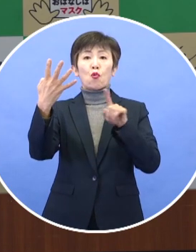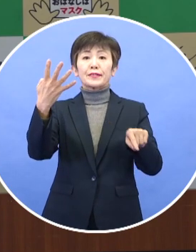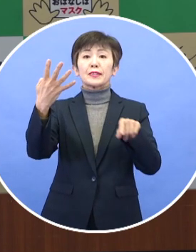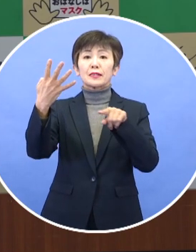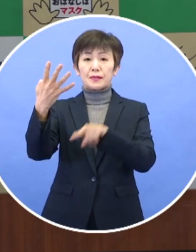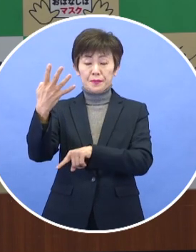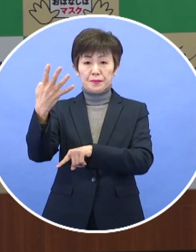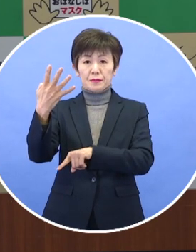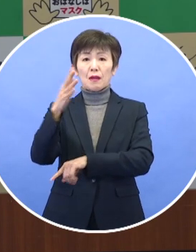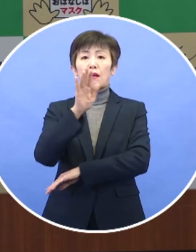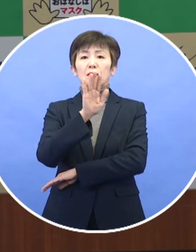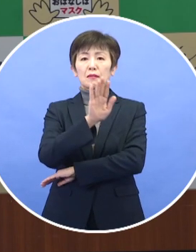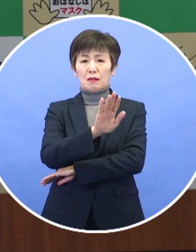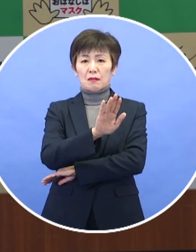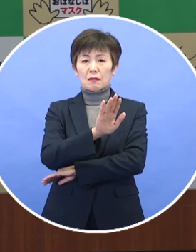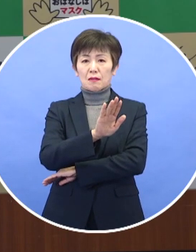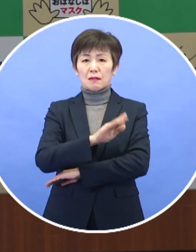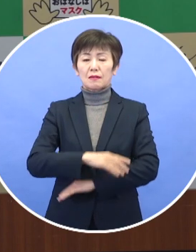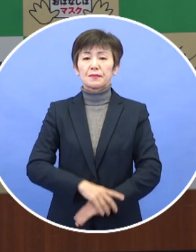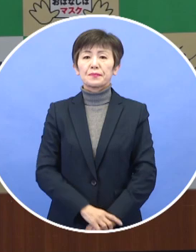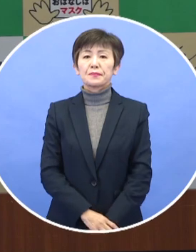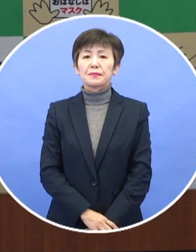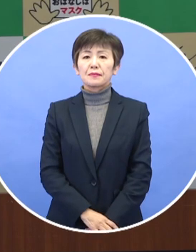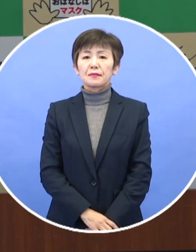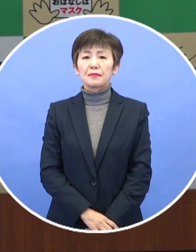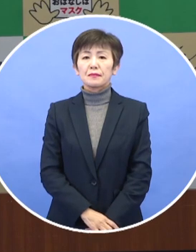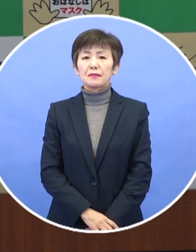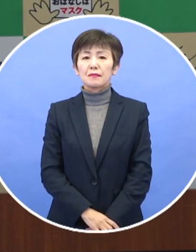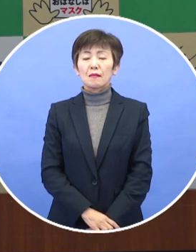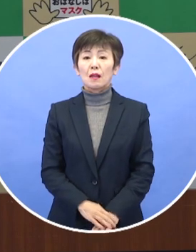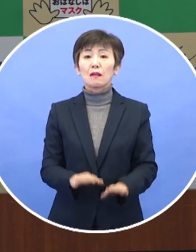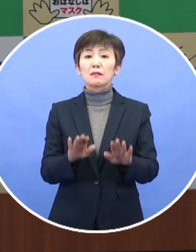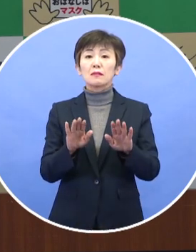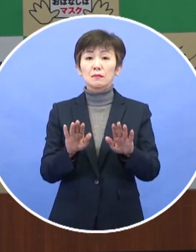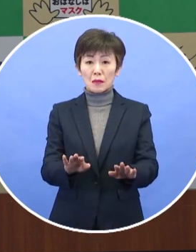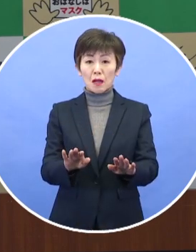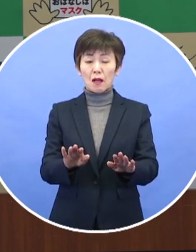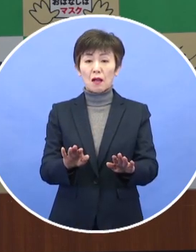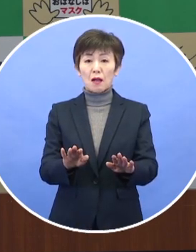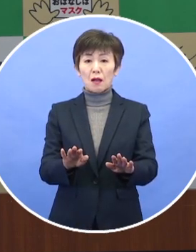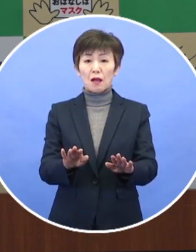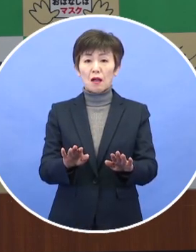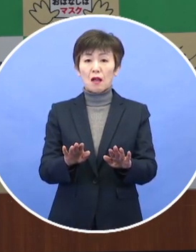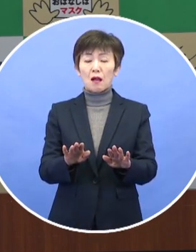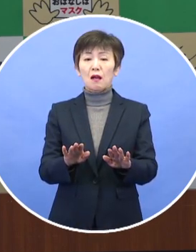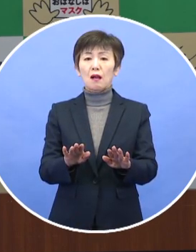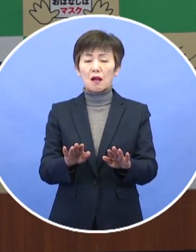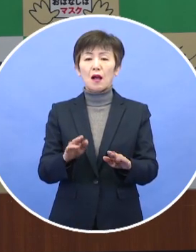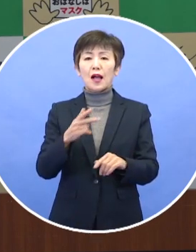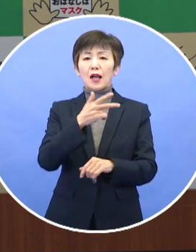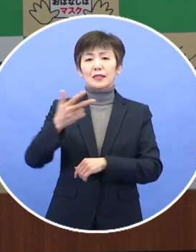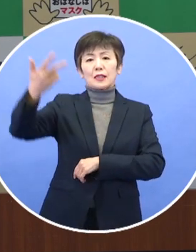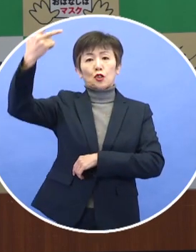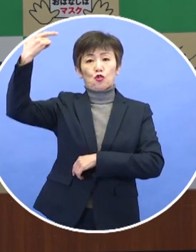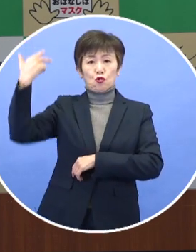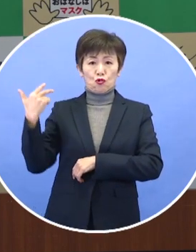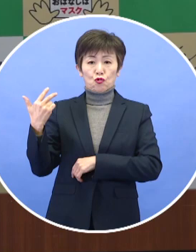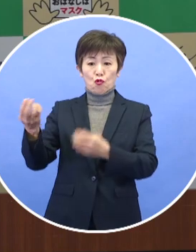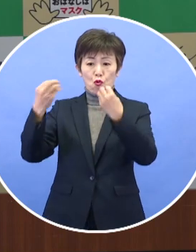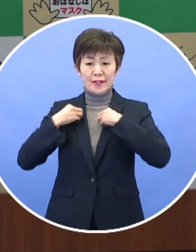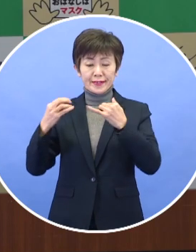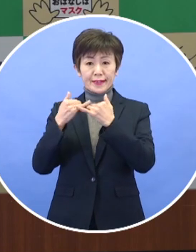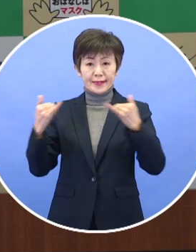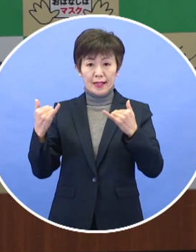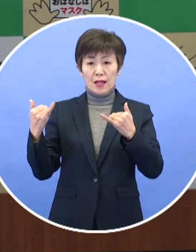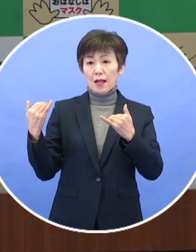274人ということになっておりまして、これでですね、今日もですね、1週間前の感染者